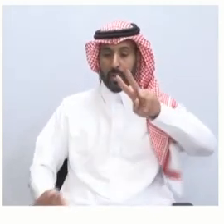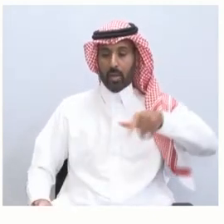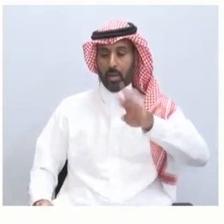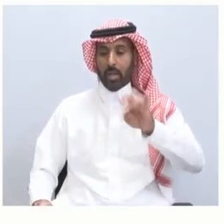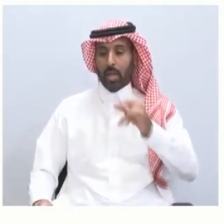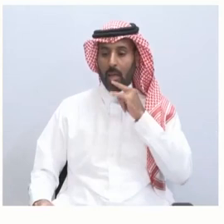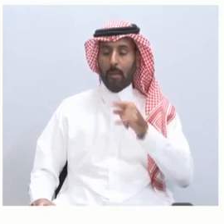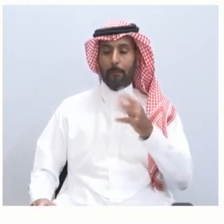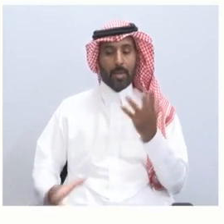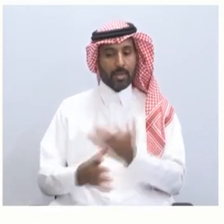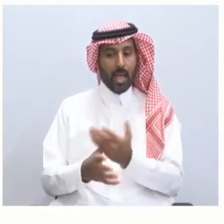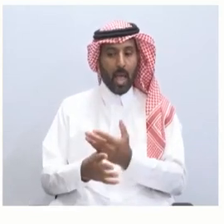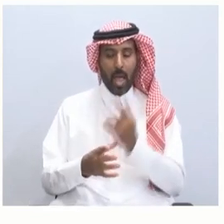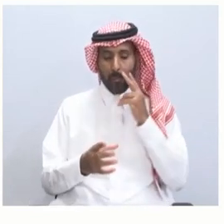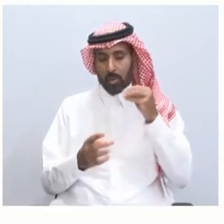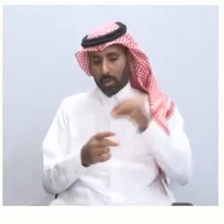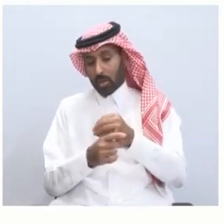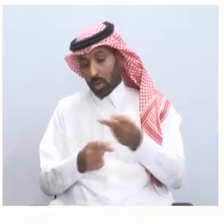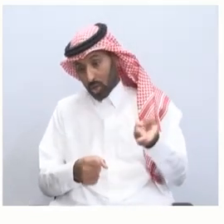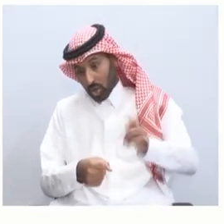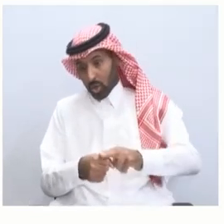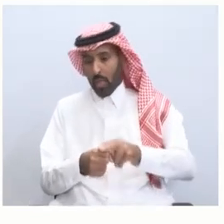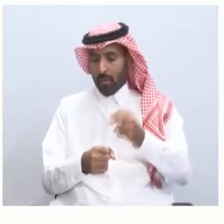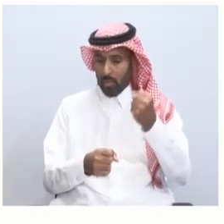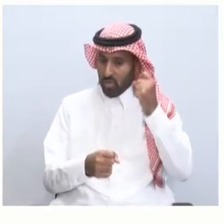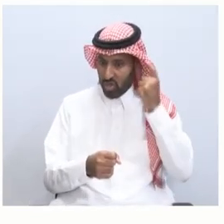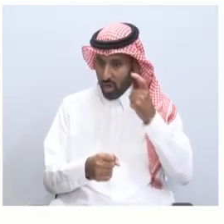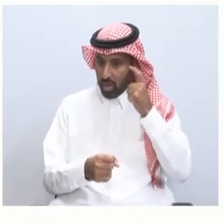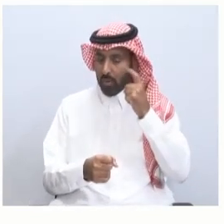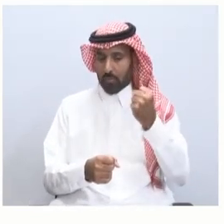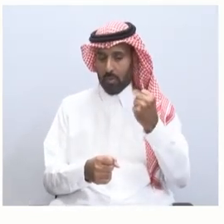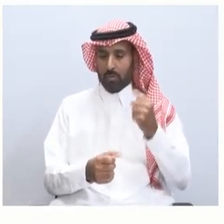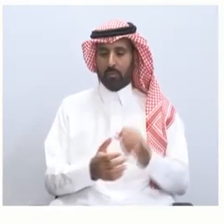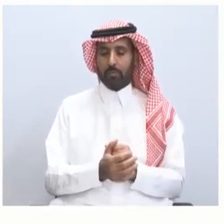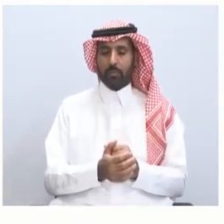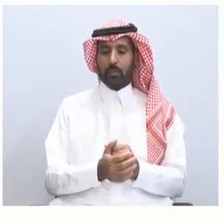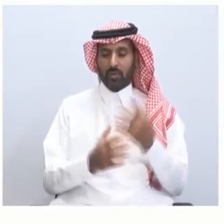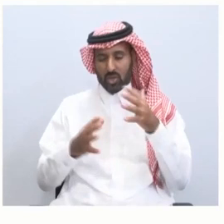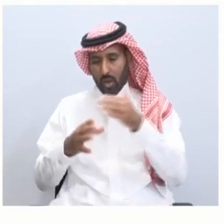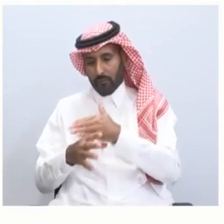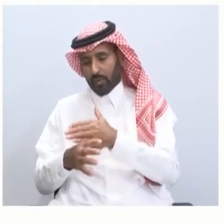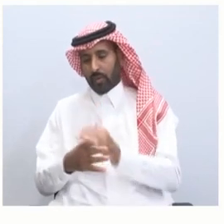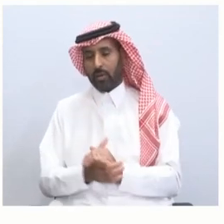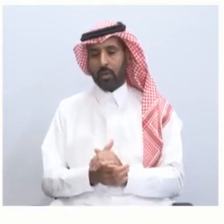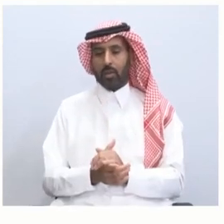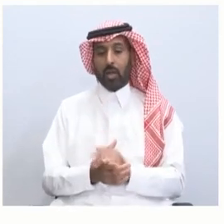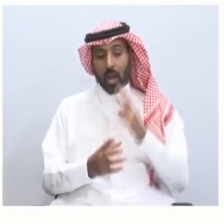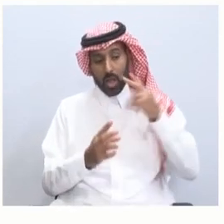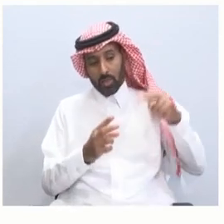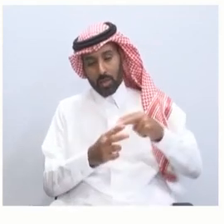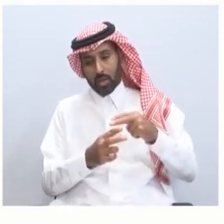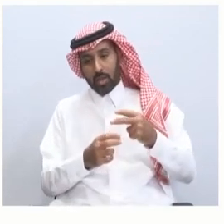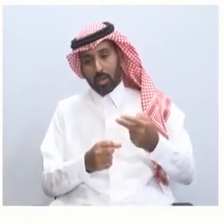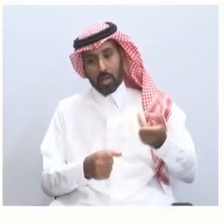عبد الله بل كان عمل ذكيا وشجاعا في تخفيه على الانظار